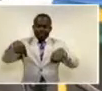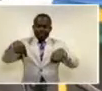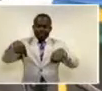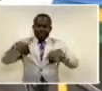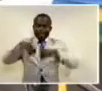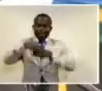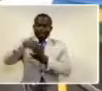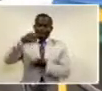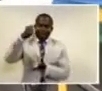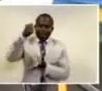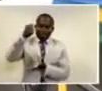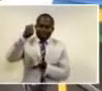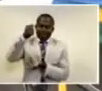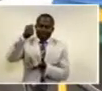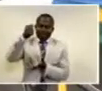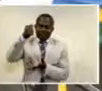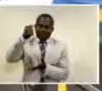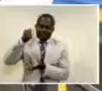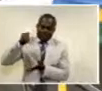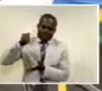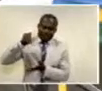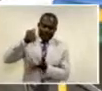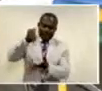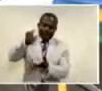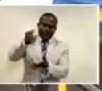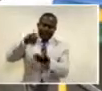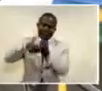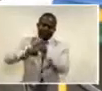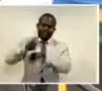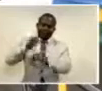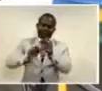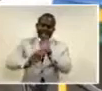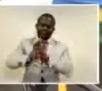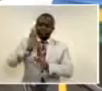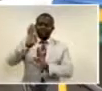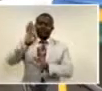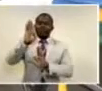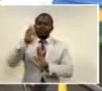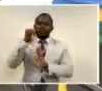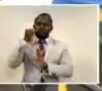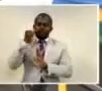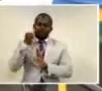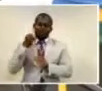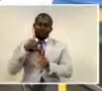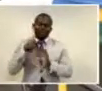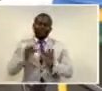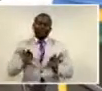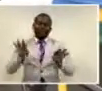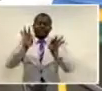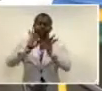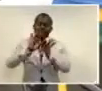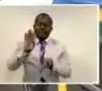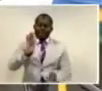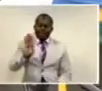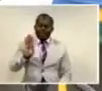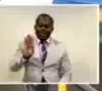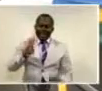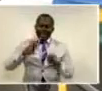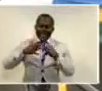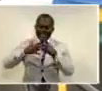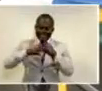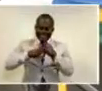mu ngengo y'imari mwakageneye ibikorwa by'iterambere bikomeye bifite agaciro ka miliyari 9